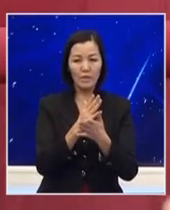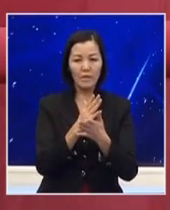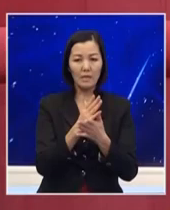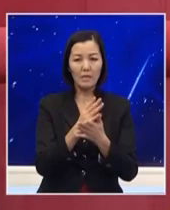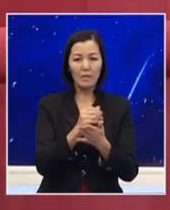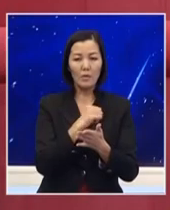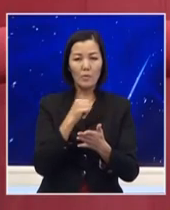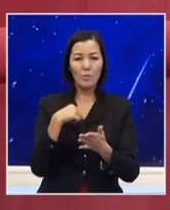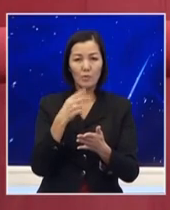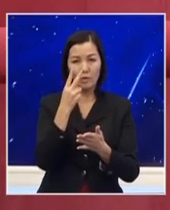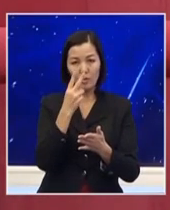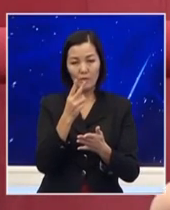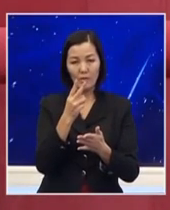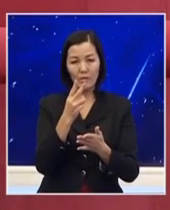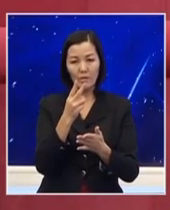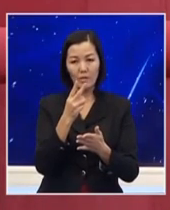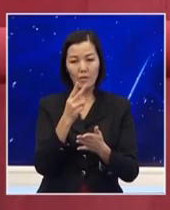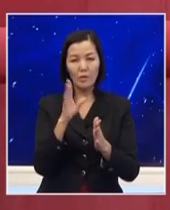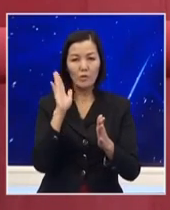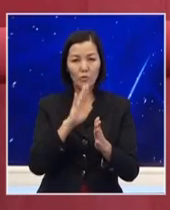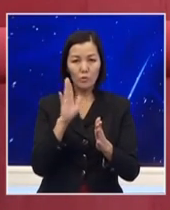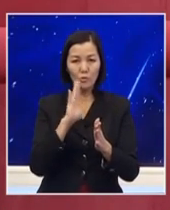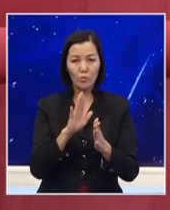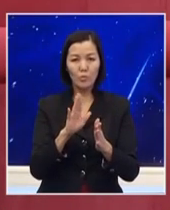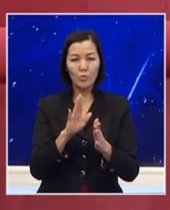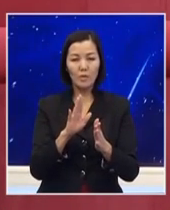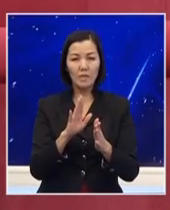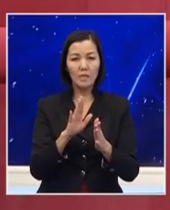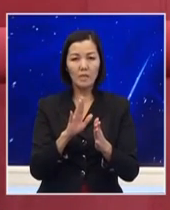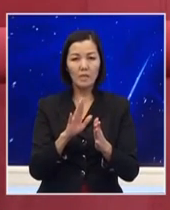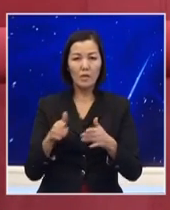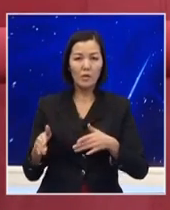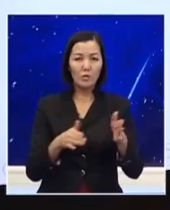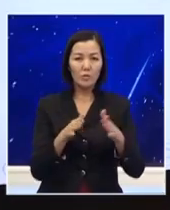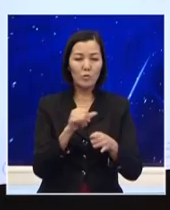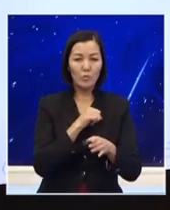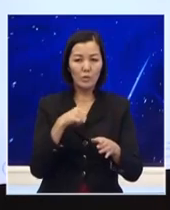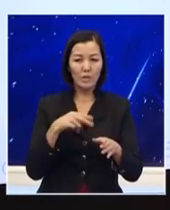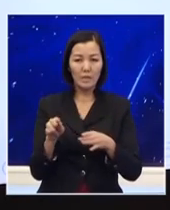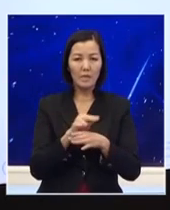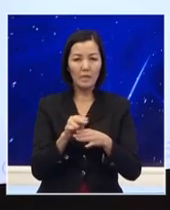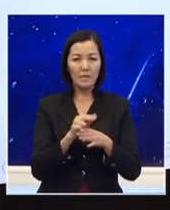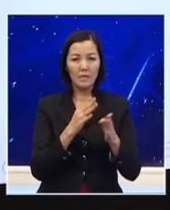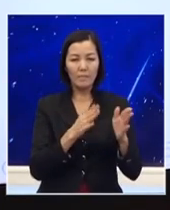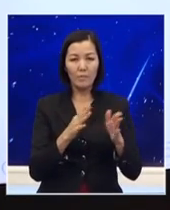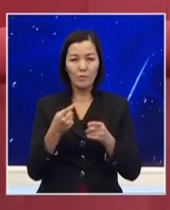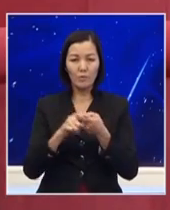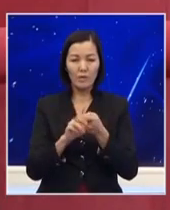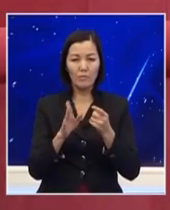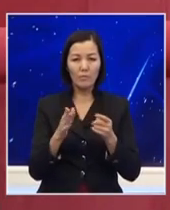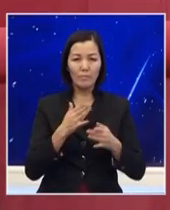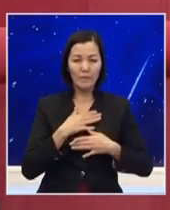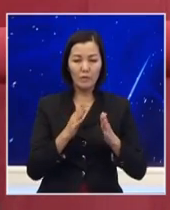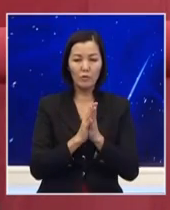қазір өздерінің мойындарын алып отыр. Су жүйесін және жол жүйесін өздеріміз жасаймыз дейді. Тек қана бізден сұрап